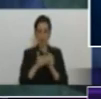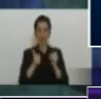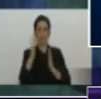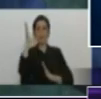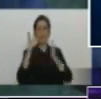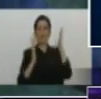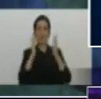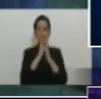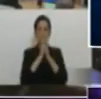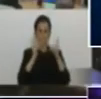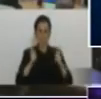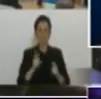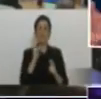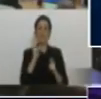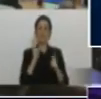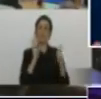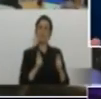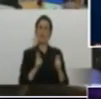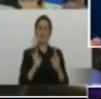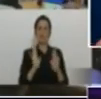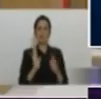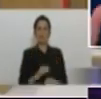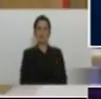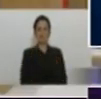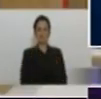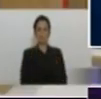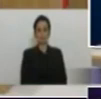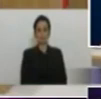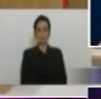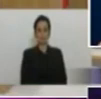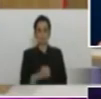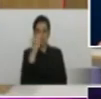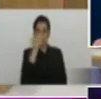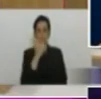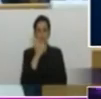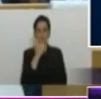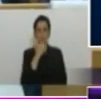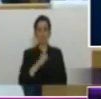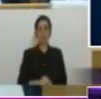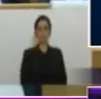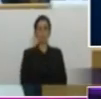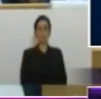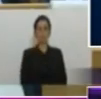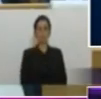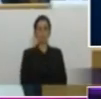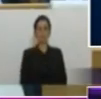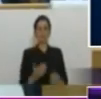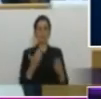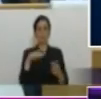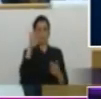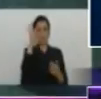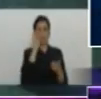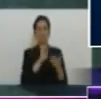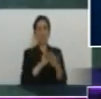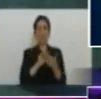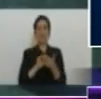имис гамо ром. Асетквата, я прайм тайм свой захитил. Сразу сама уребель, да, интересовали, амдрос, ром, гадастес, да, я хлагам, что